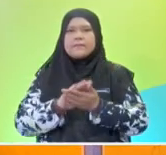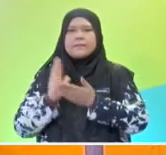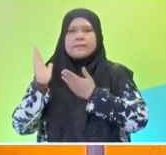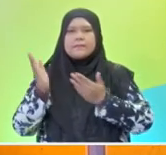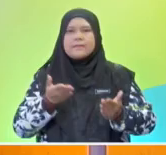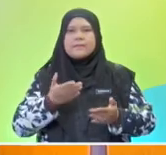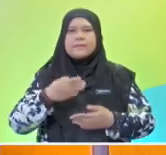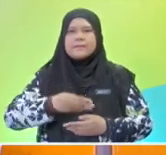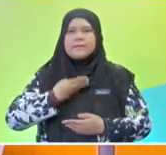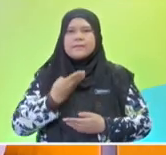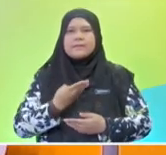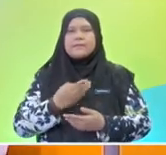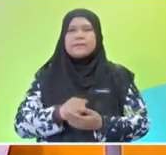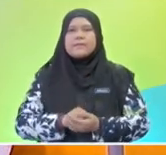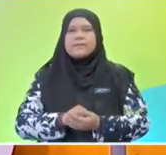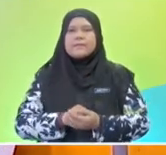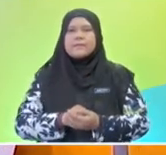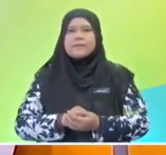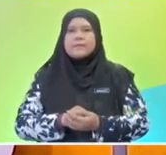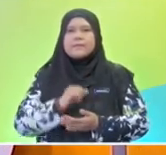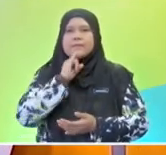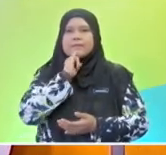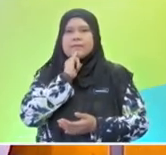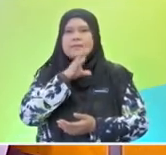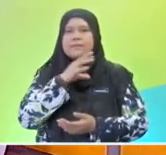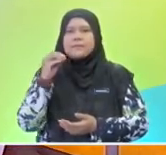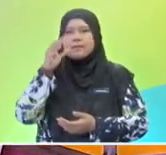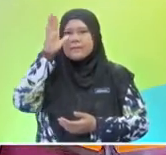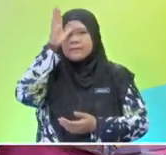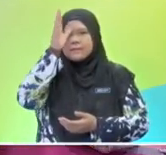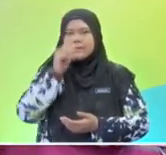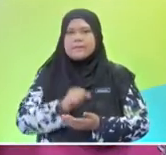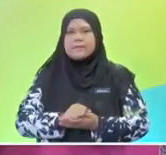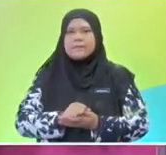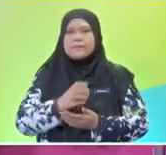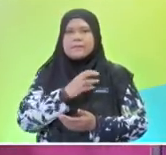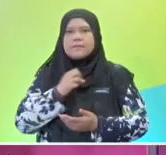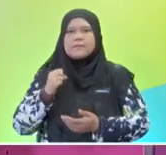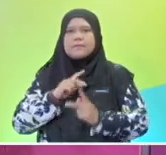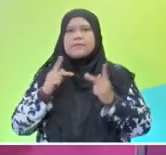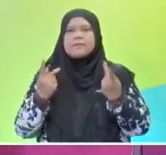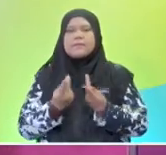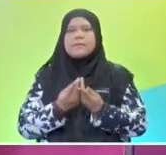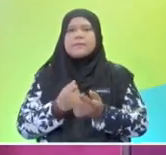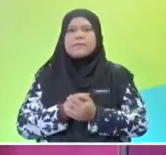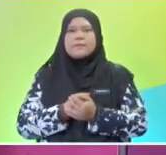bawa bahagia. Ibu dan bapa serta keluarga,